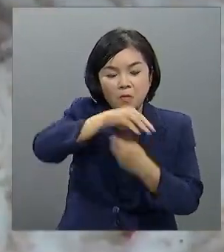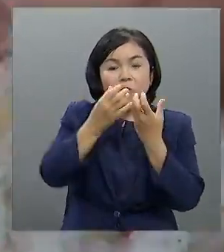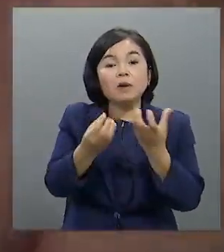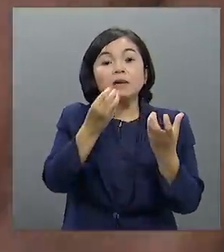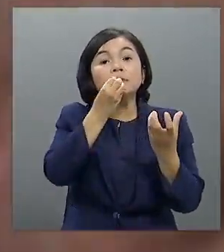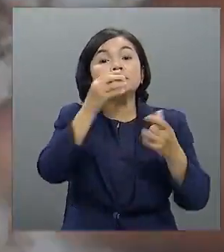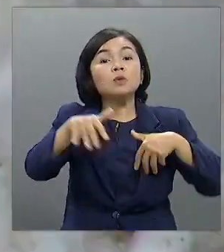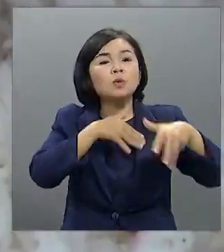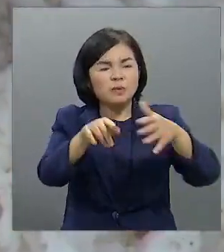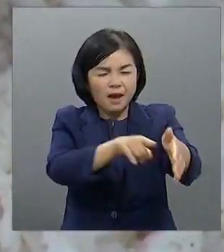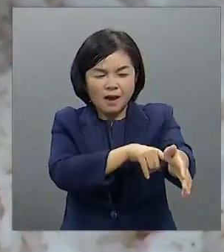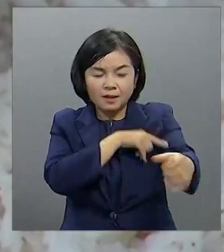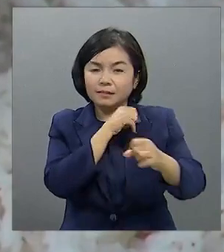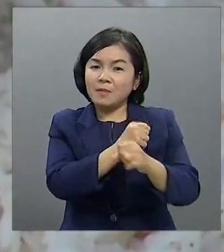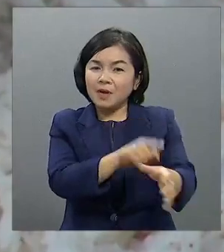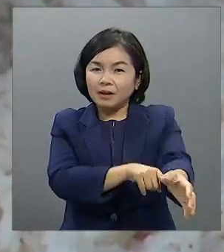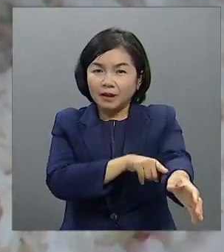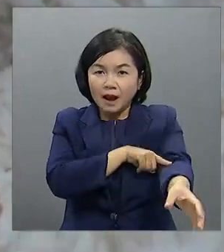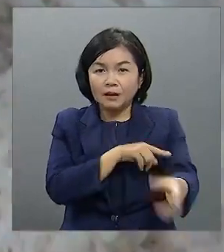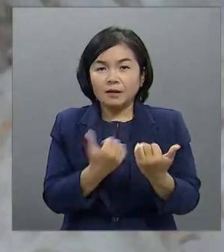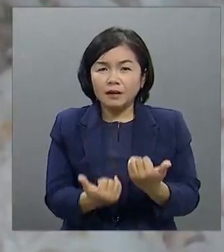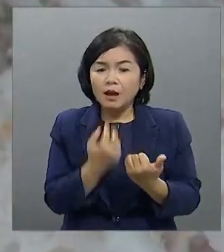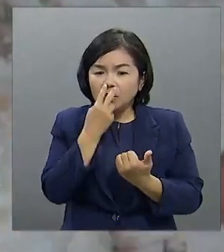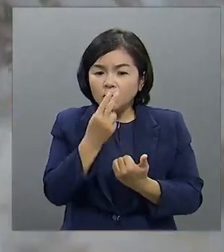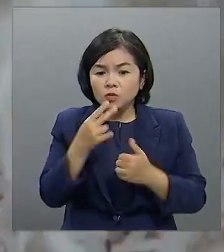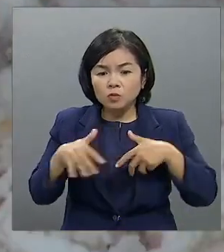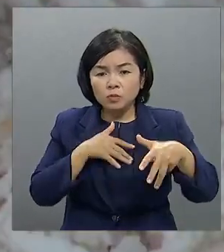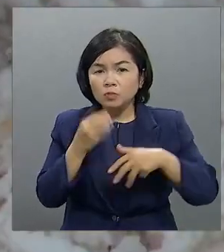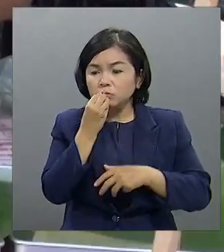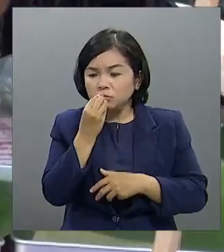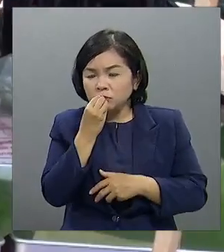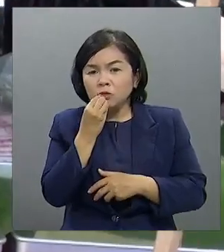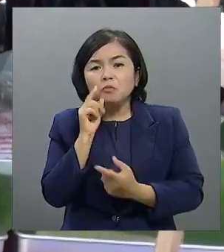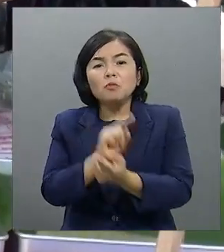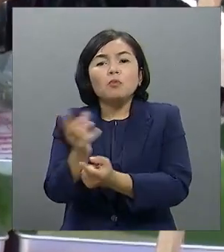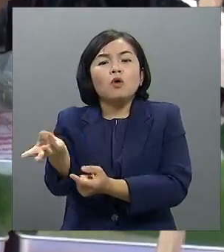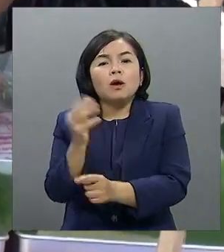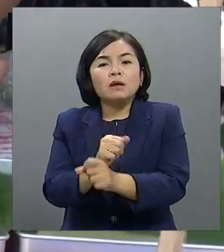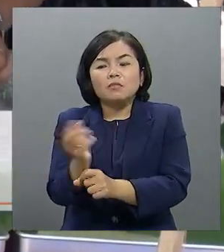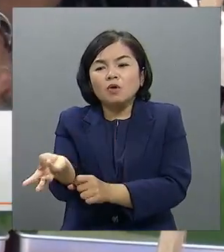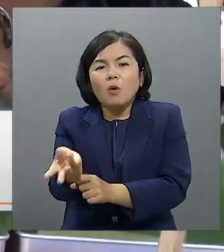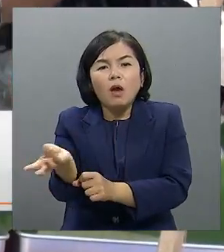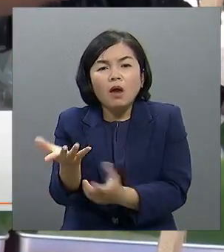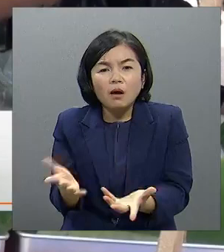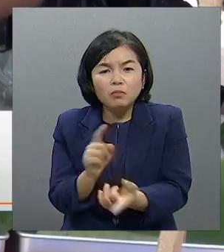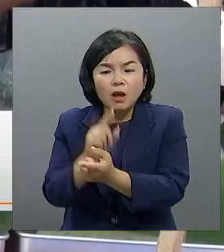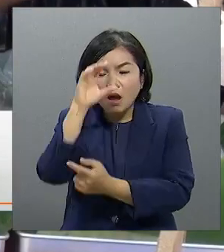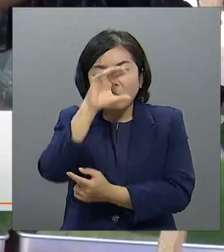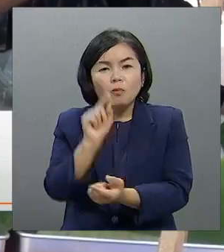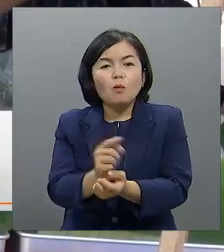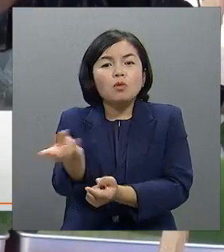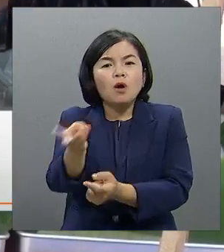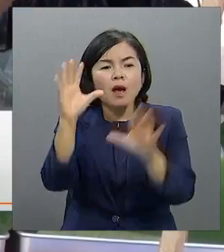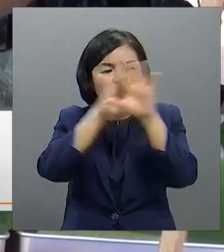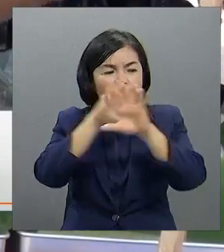ากแล้วแต่ระยะหลังไม่ค่อยเป็นที่นิยมแล้วก็หากินได้ยากขนมชนิดนี้ลักษณะคล้ายกับขนมโคเพียงแ